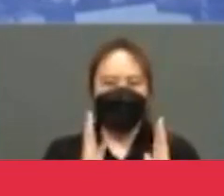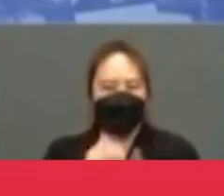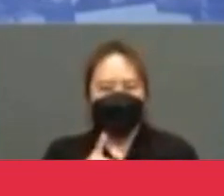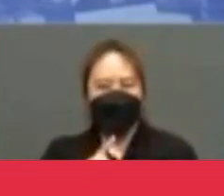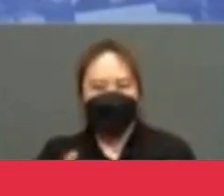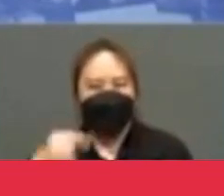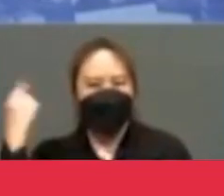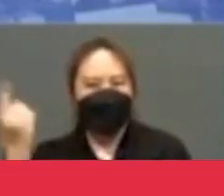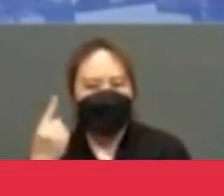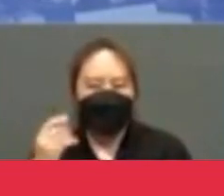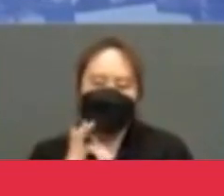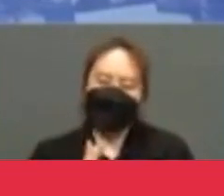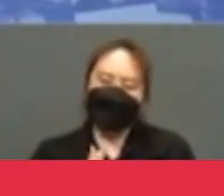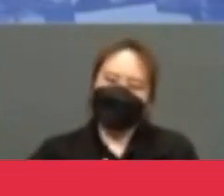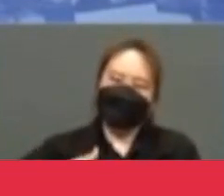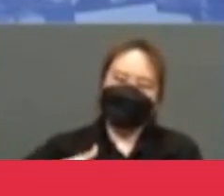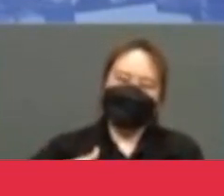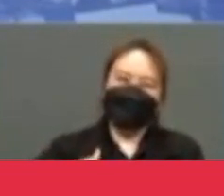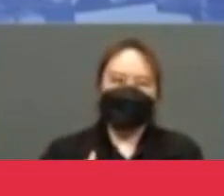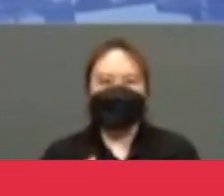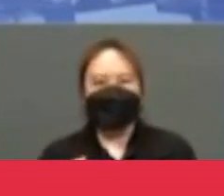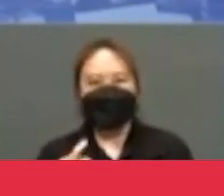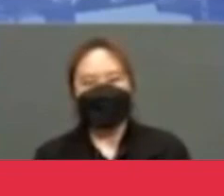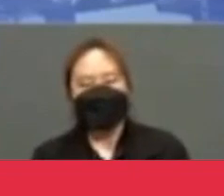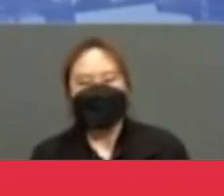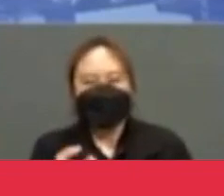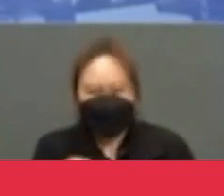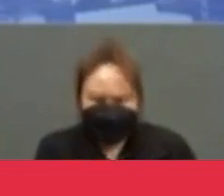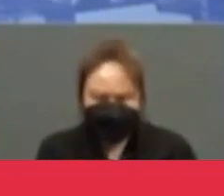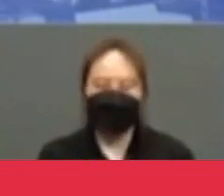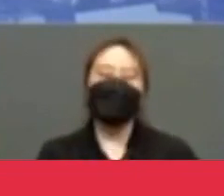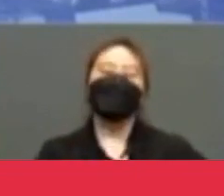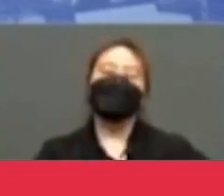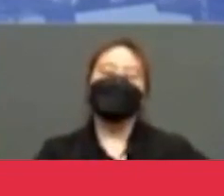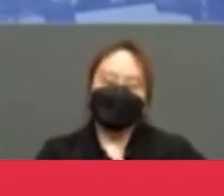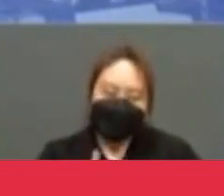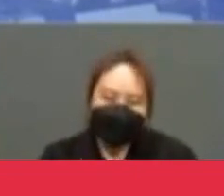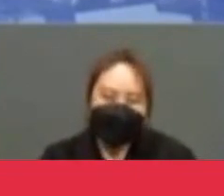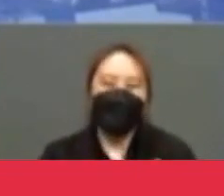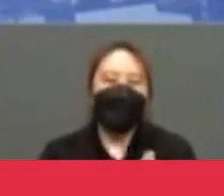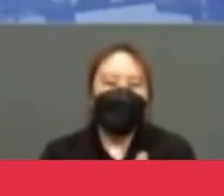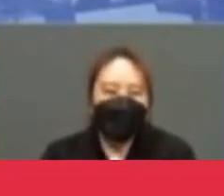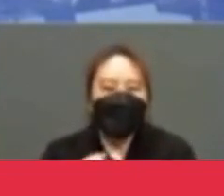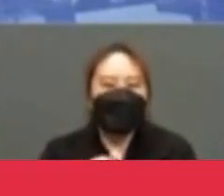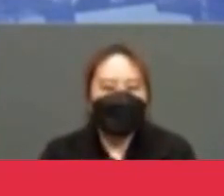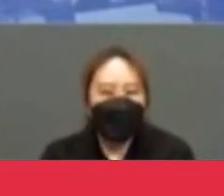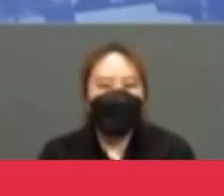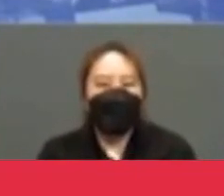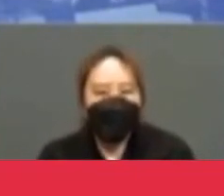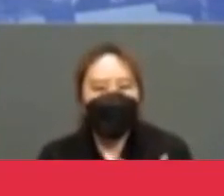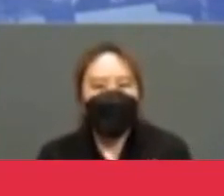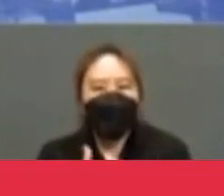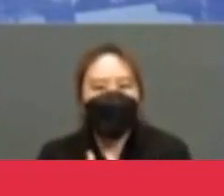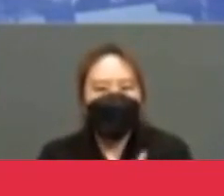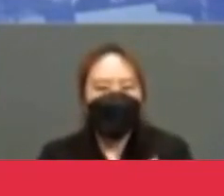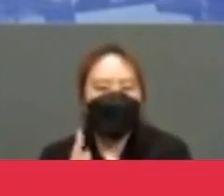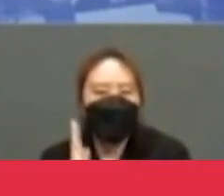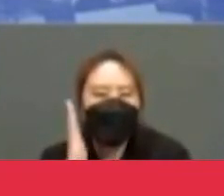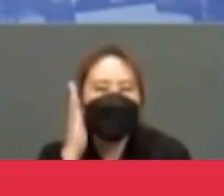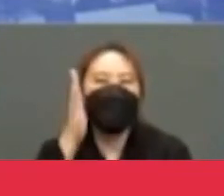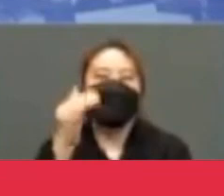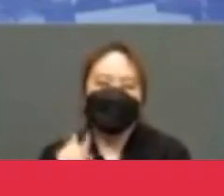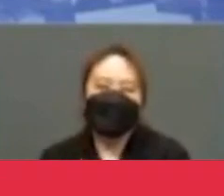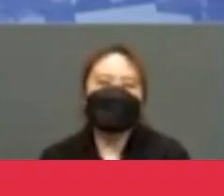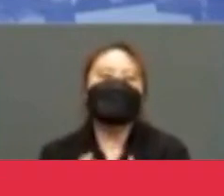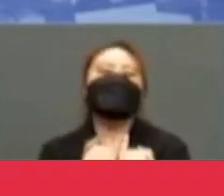ไปยัง 6พลาสเตอร์ระบาดไปหลายอำเภอและต่างจังหวัดทั้งนี้จากการสอบสวนโรคพบกลุ่มก่อนการติดเชื้อจากผู้ค้ารวมทั้ง